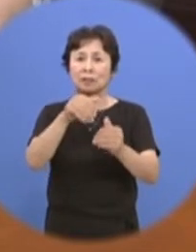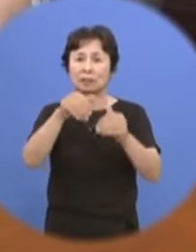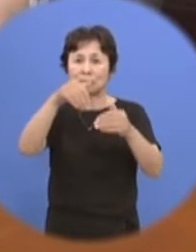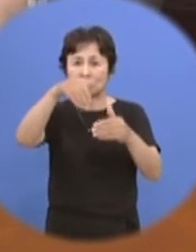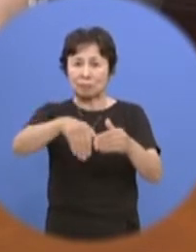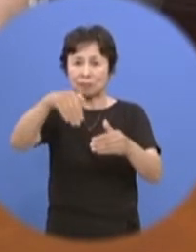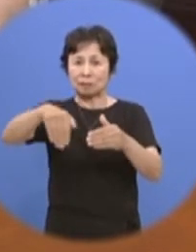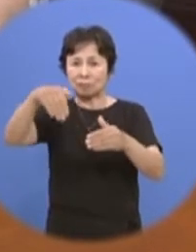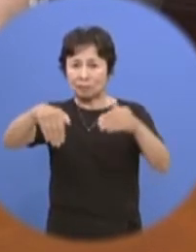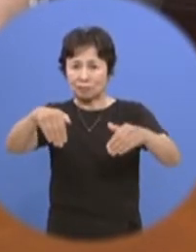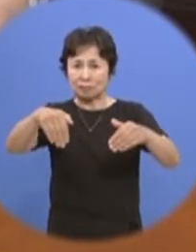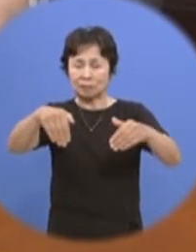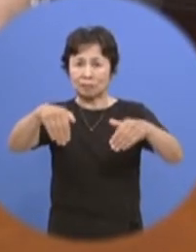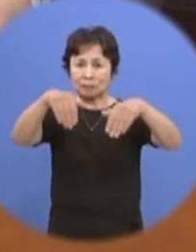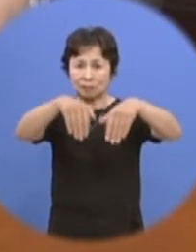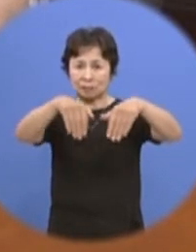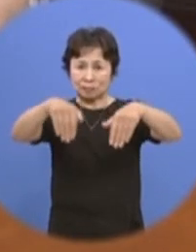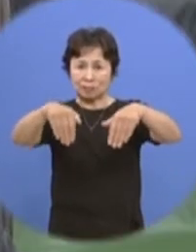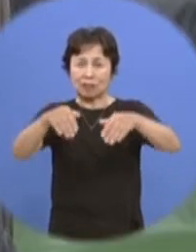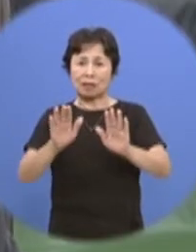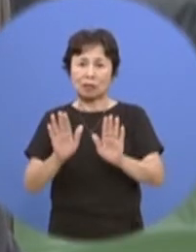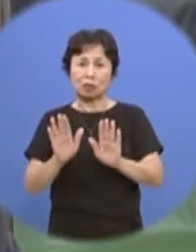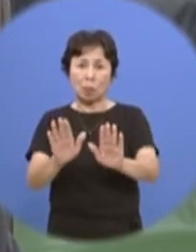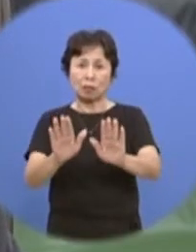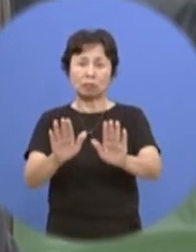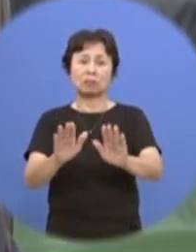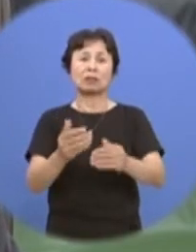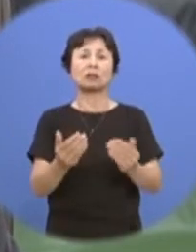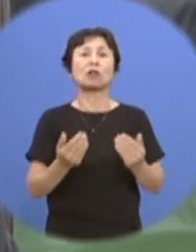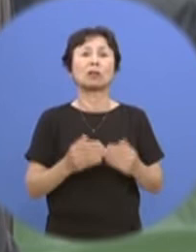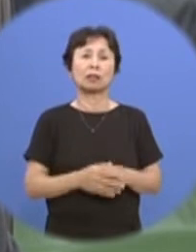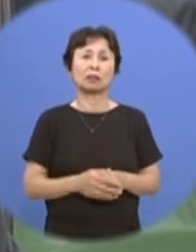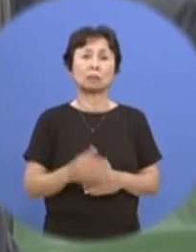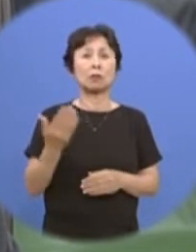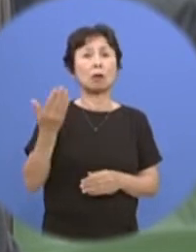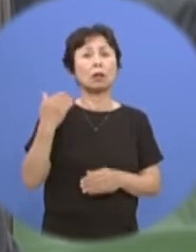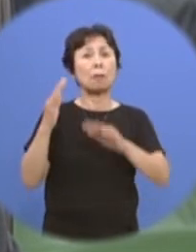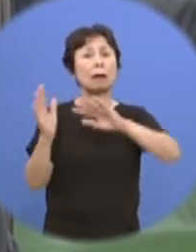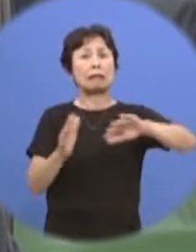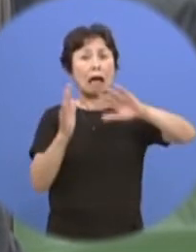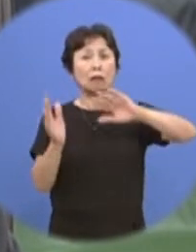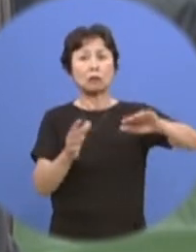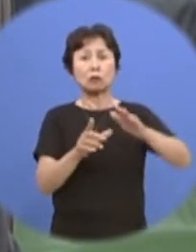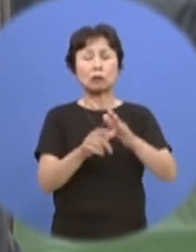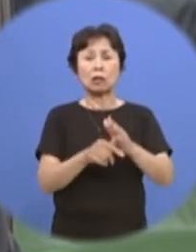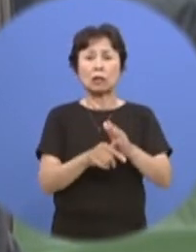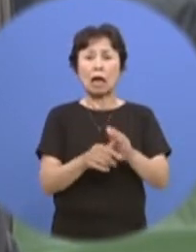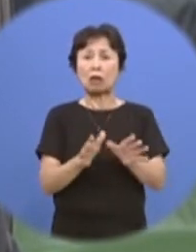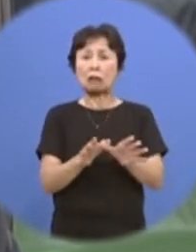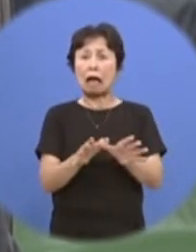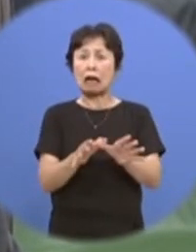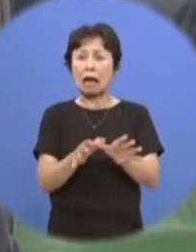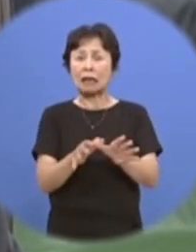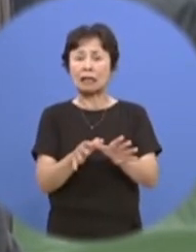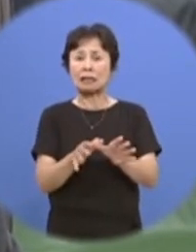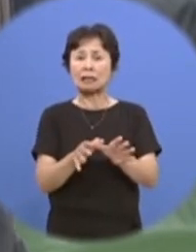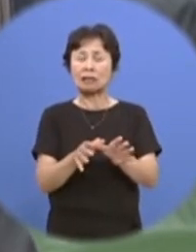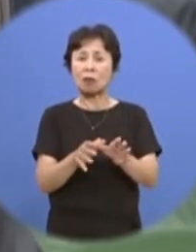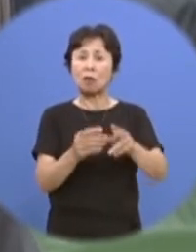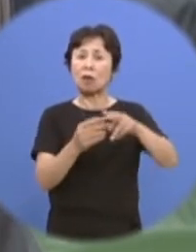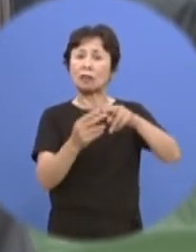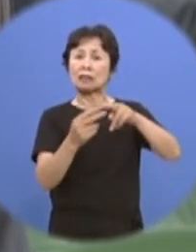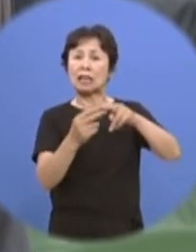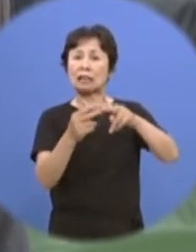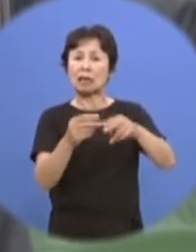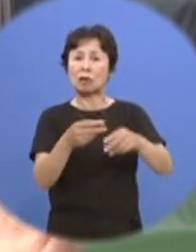めてしまうということも必要なんで、 はい、 この間の台風の時に南海の線路が浮きましたね、 はい、 南海高野線のああいう時